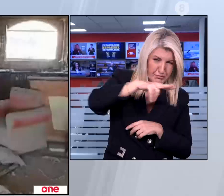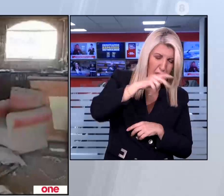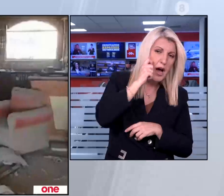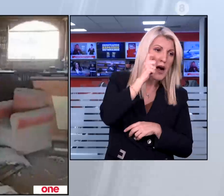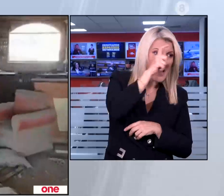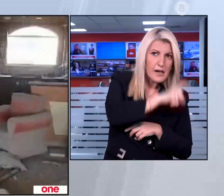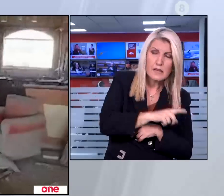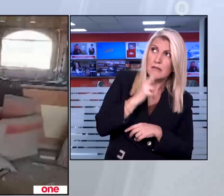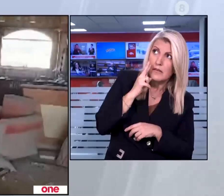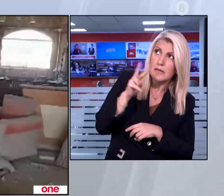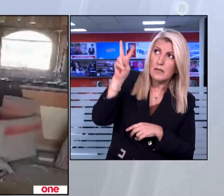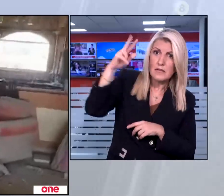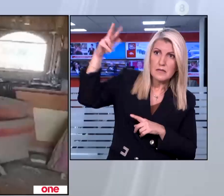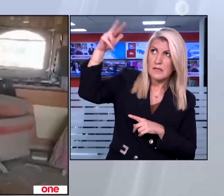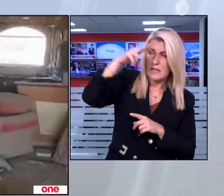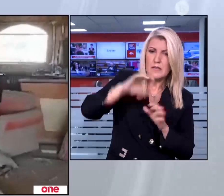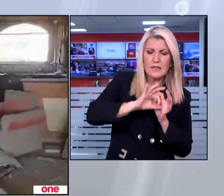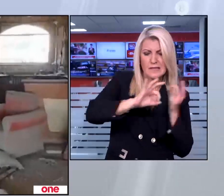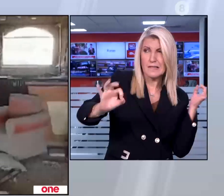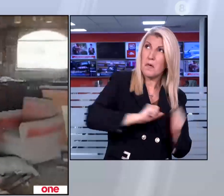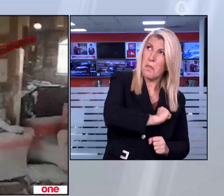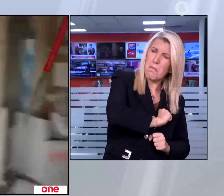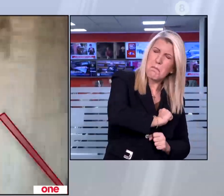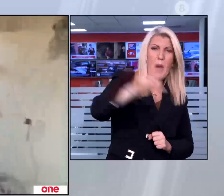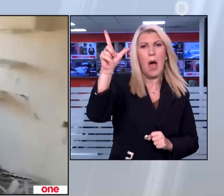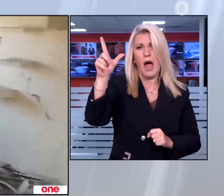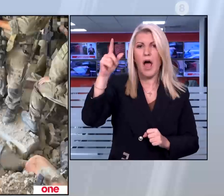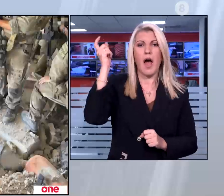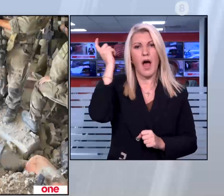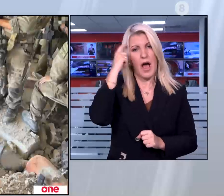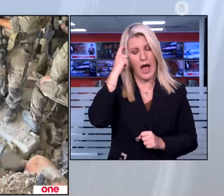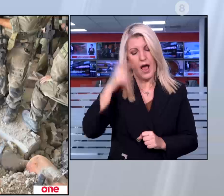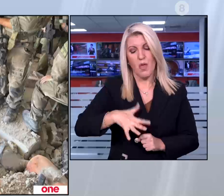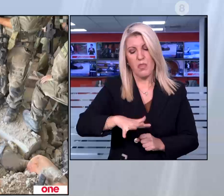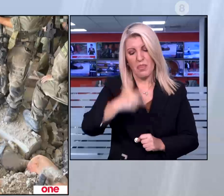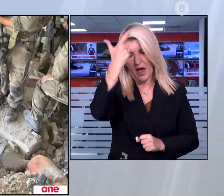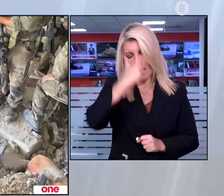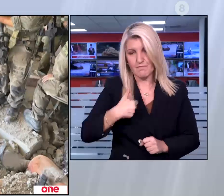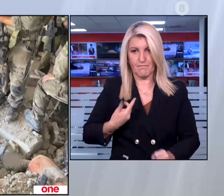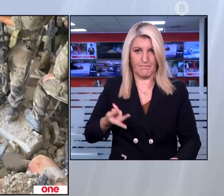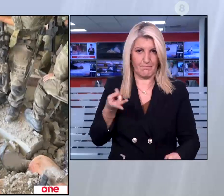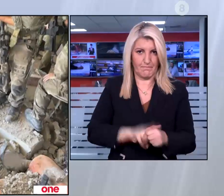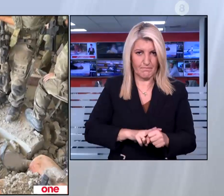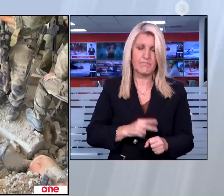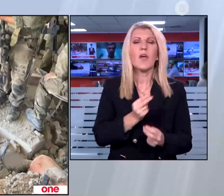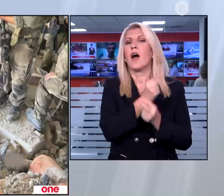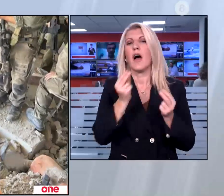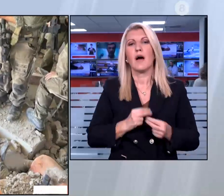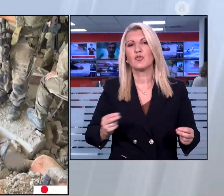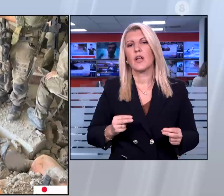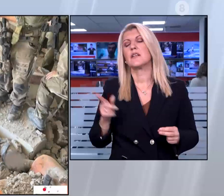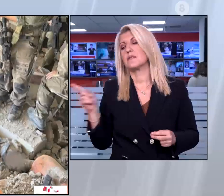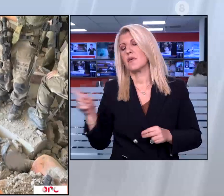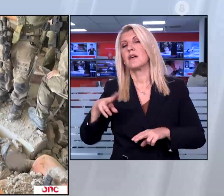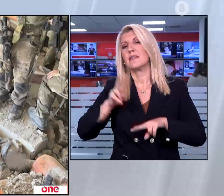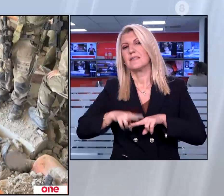κοντάρι για να το απομακρύνει από κοντά του. Έχει καταλάβει πως ήρθε το τέλος. Λίγο αργότερα θα πέσει νεκρός από πλήγμα των Ισραηλινών εναντίον